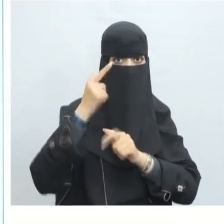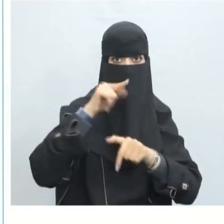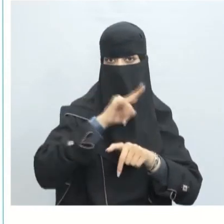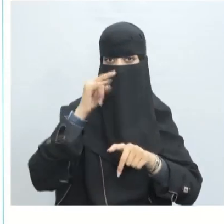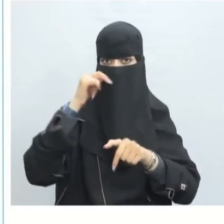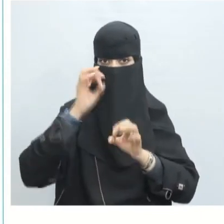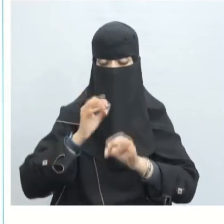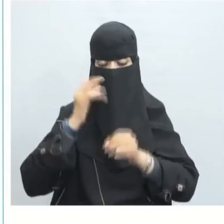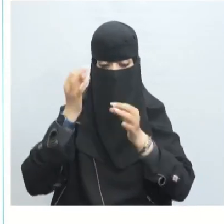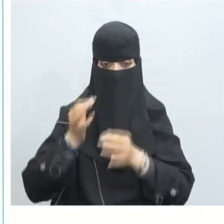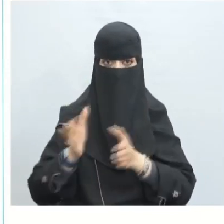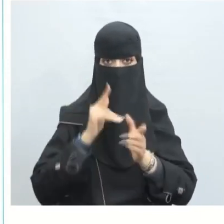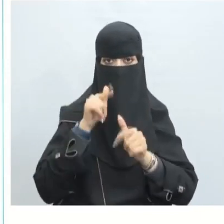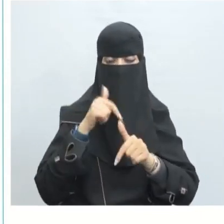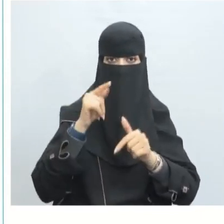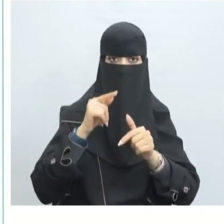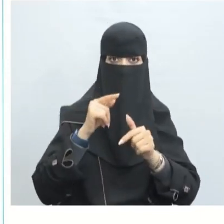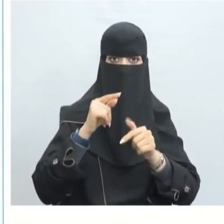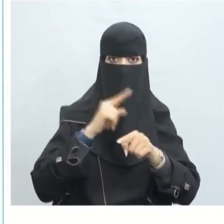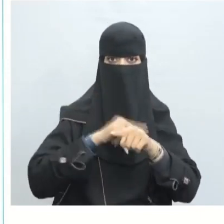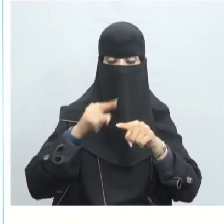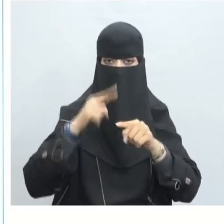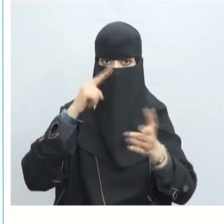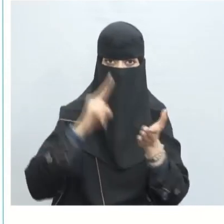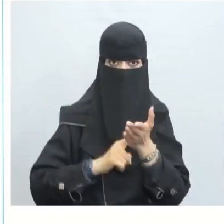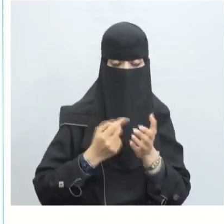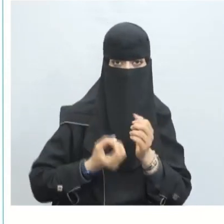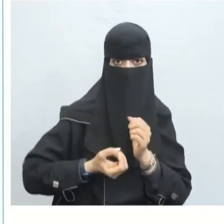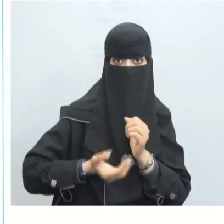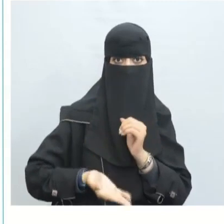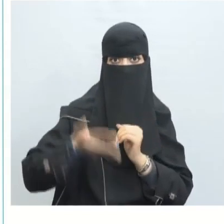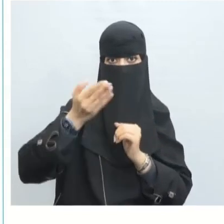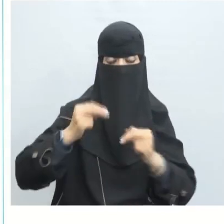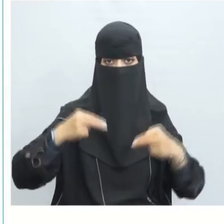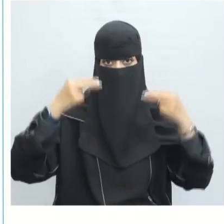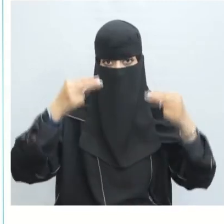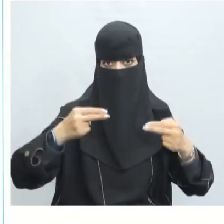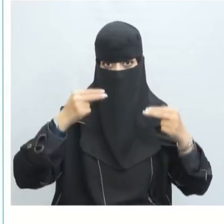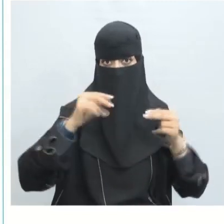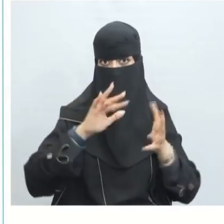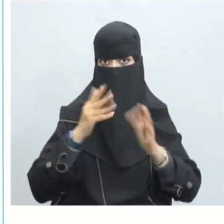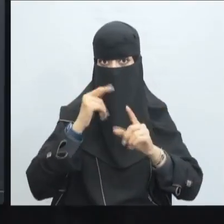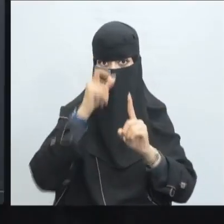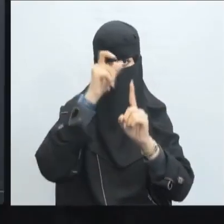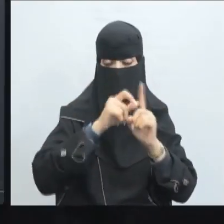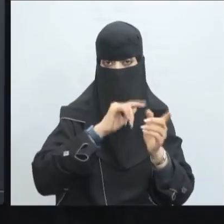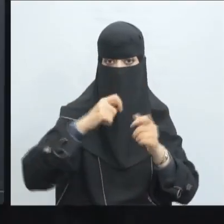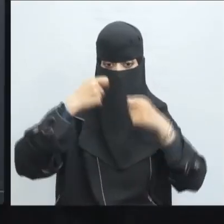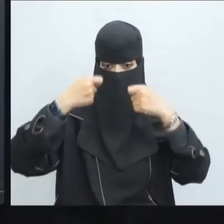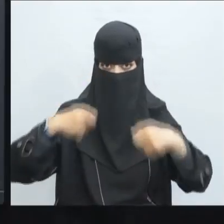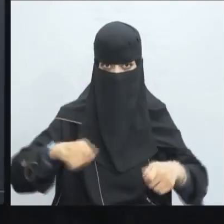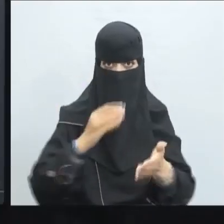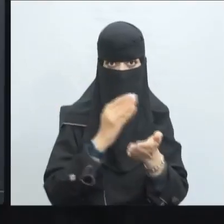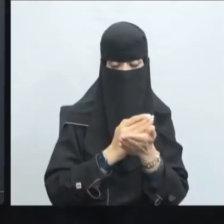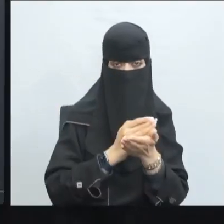وليس ثمه شيء حقيقي الى ان تقام الفعله قد يحدث امر حتى لو كان الشخص قد قام بدفع التذكره قد